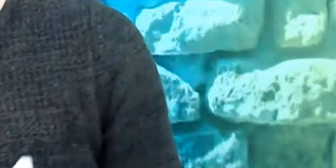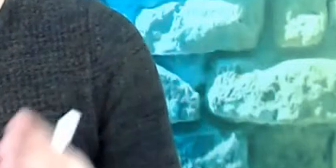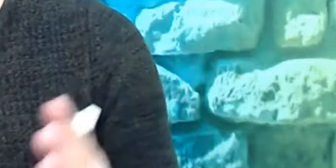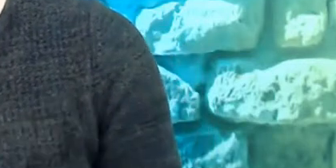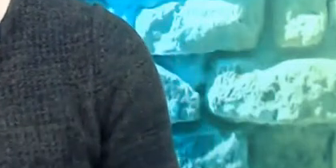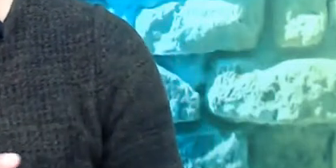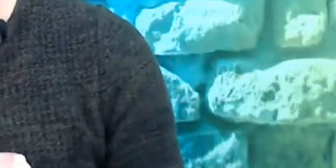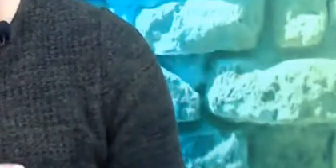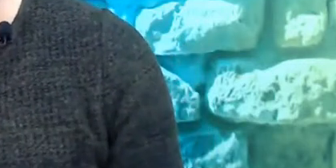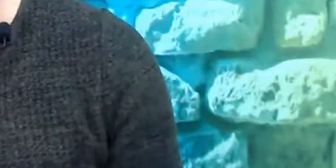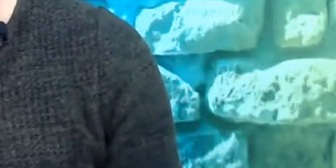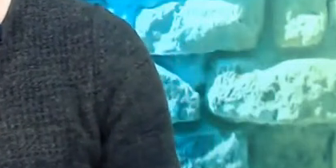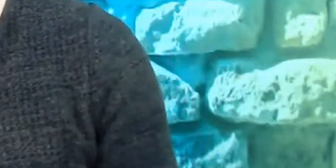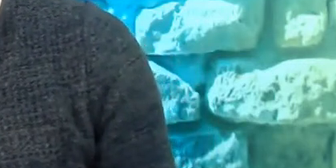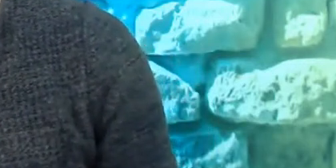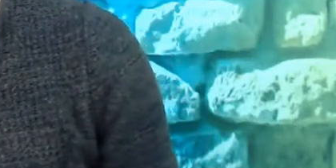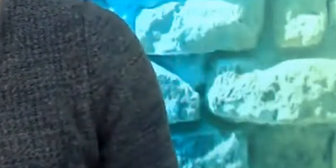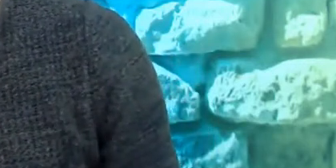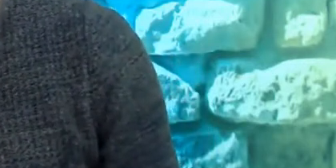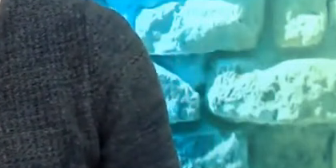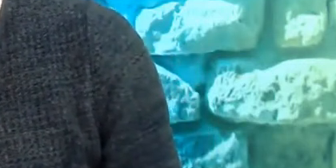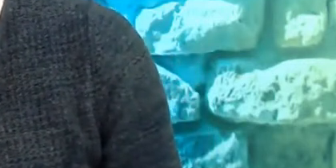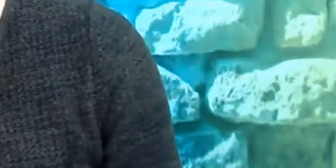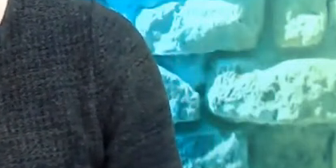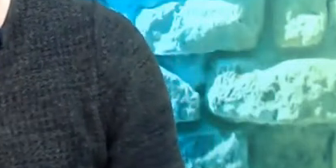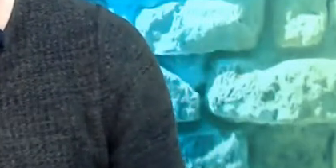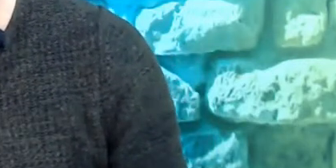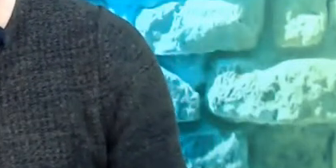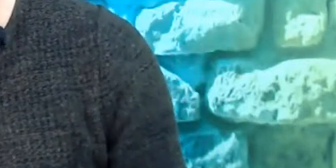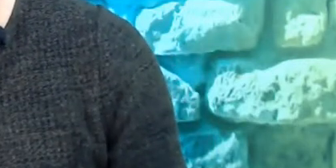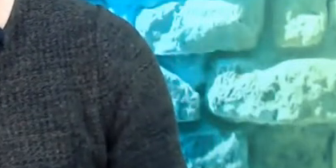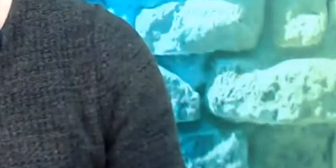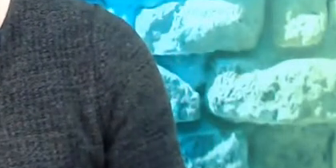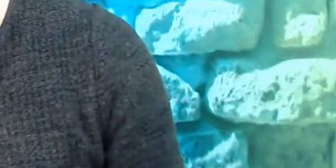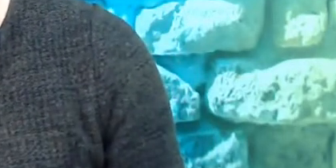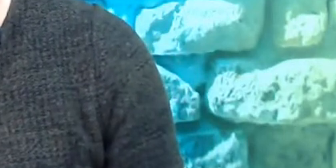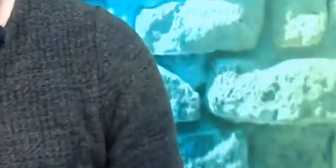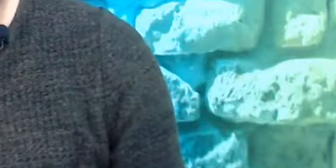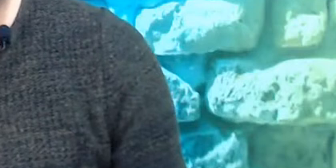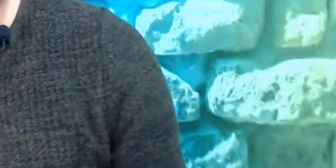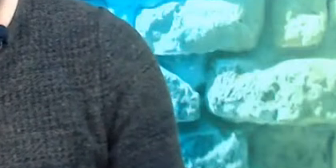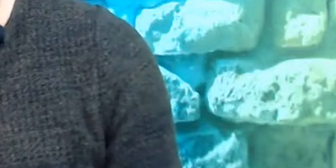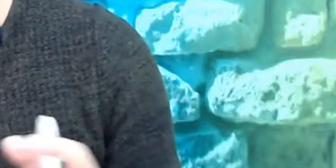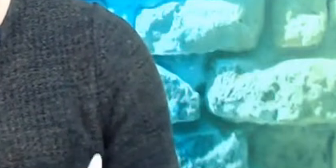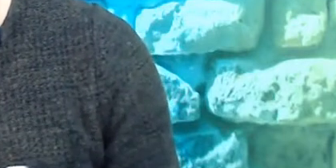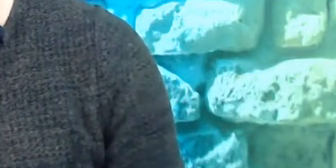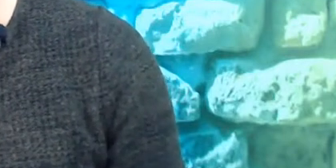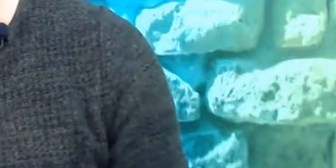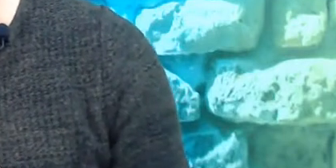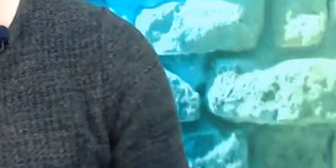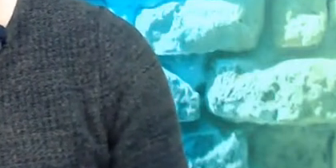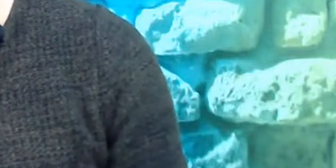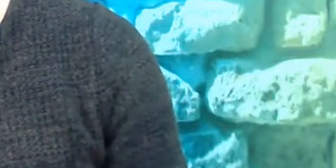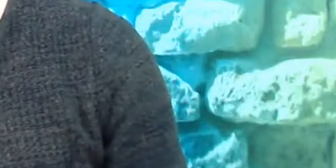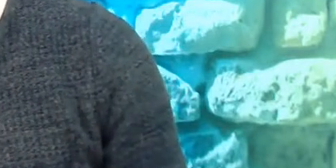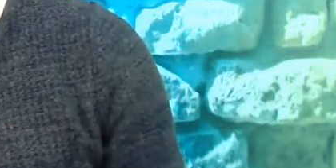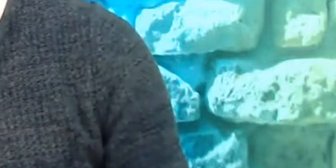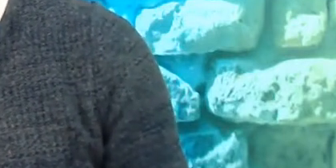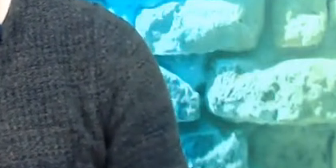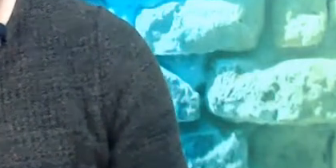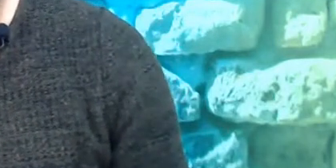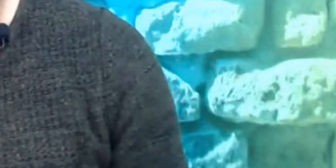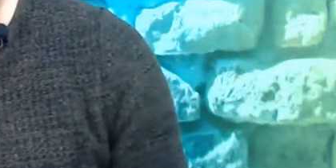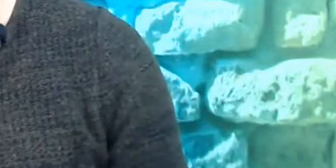iyi izleyici kitlesine de ulaşırız. Ben hem çipkin hem hediyedi bernama ko bugün havalı.